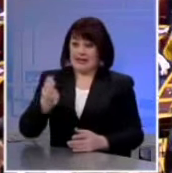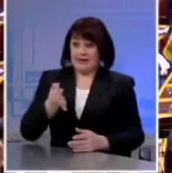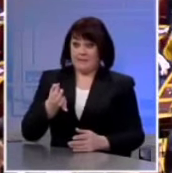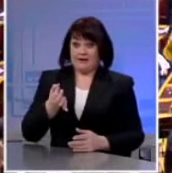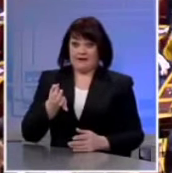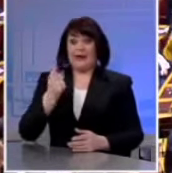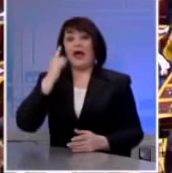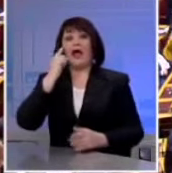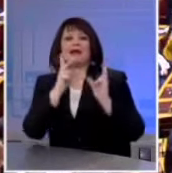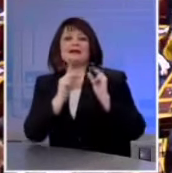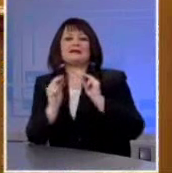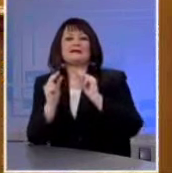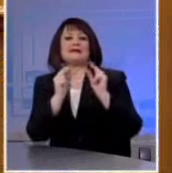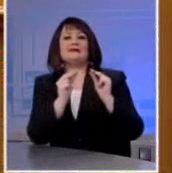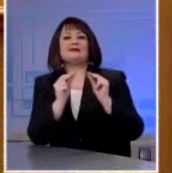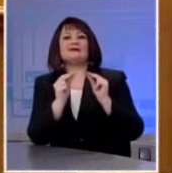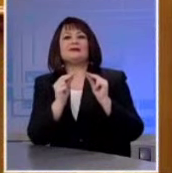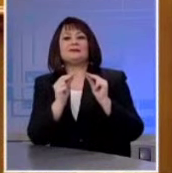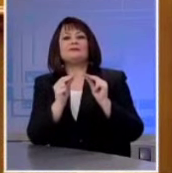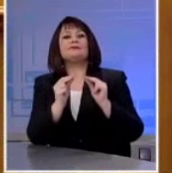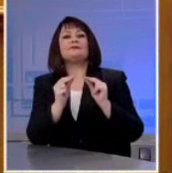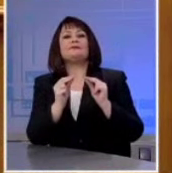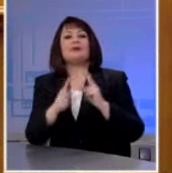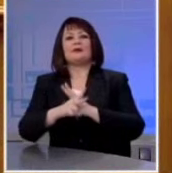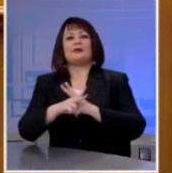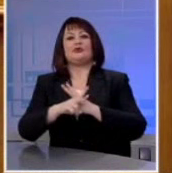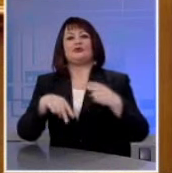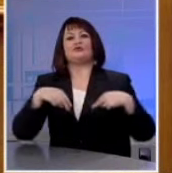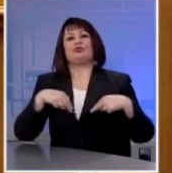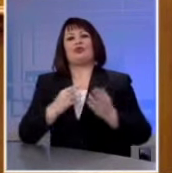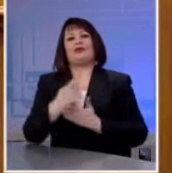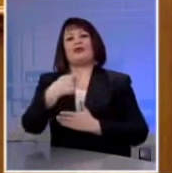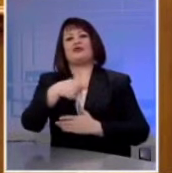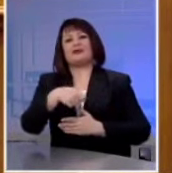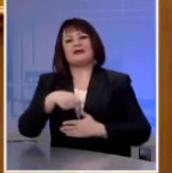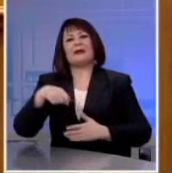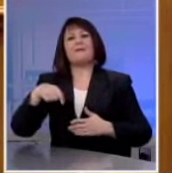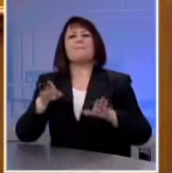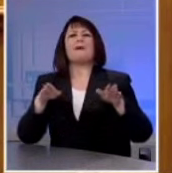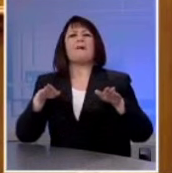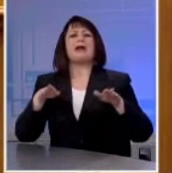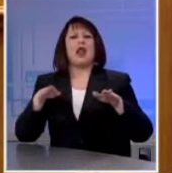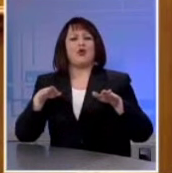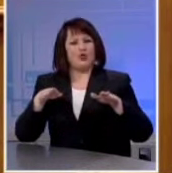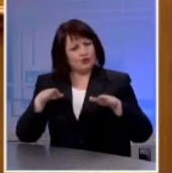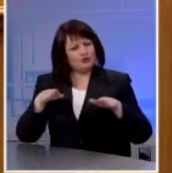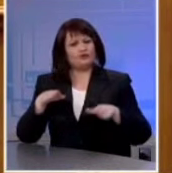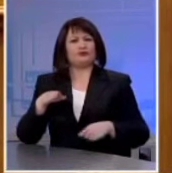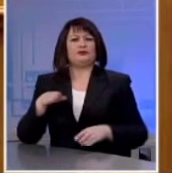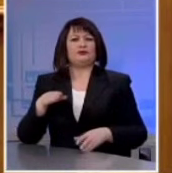συνομιλία, μια συζήτηση του αναπληρωτή Υπουργού Δικαιοσύνης για θέματα διαφθοράς του κ.